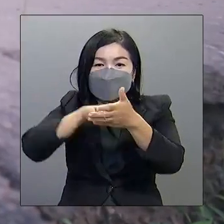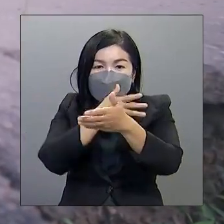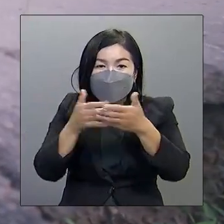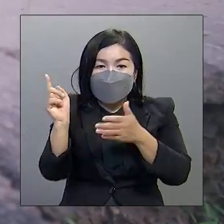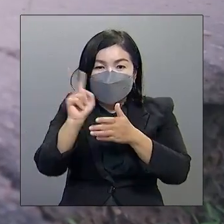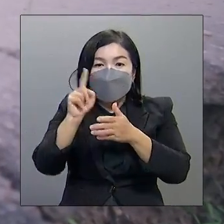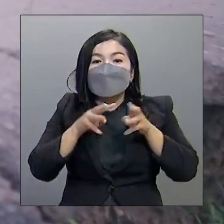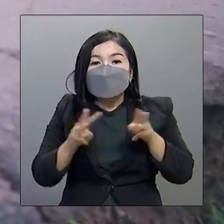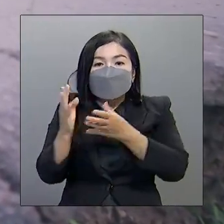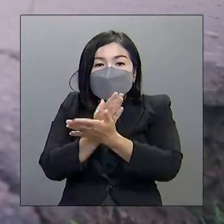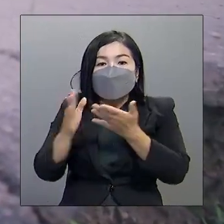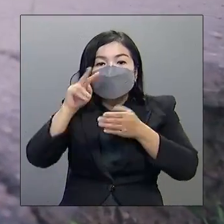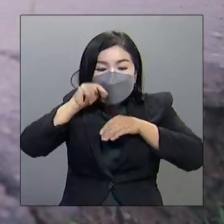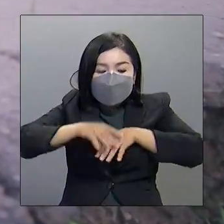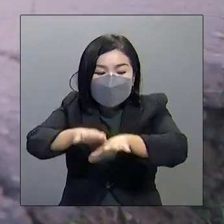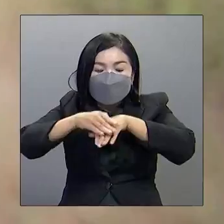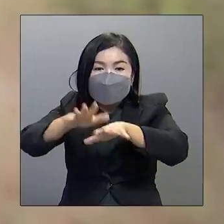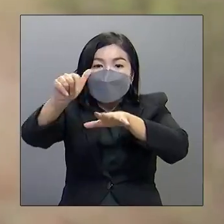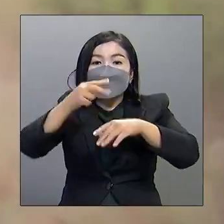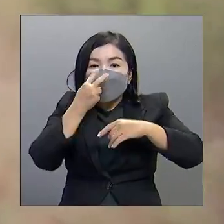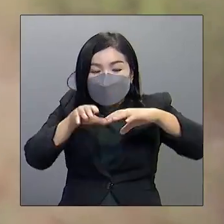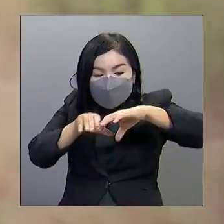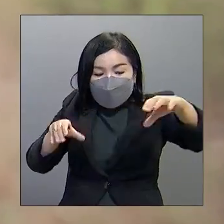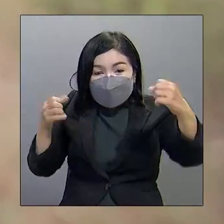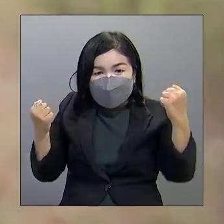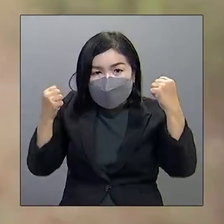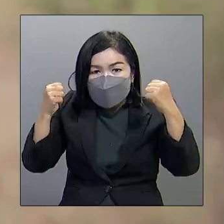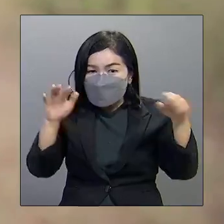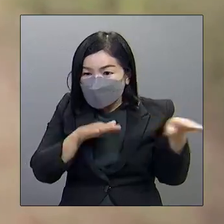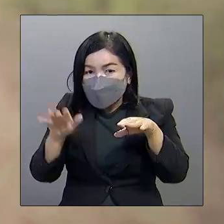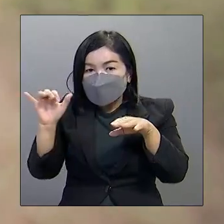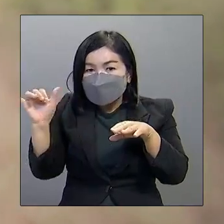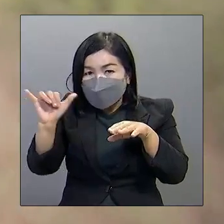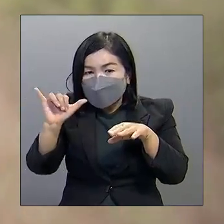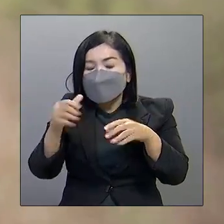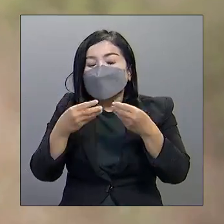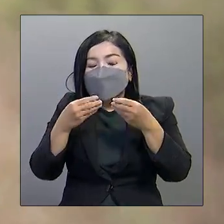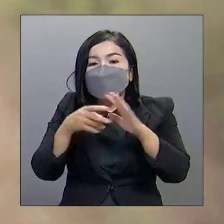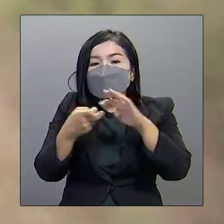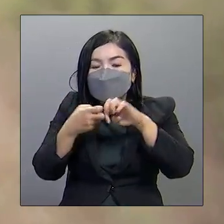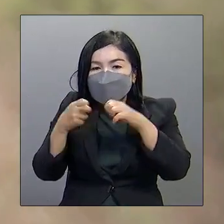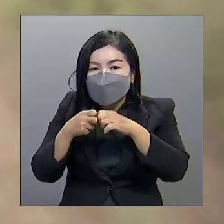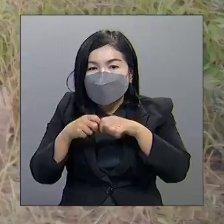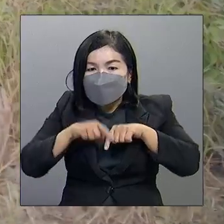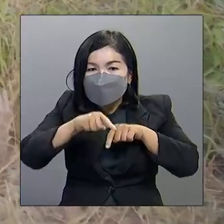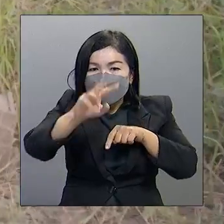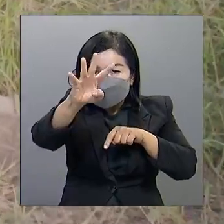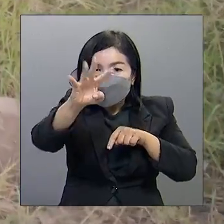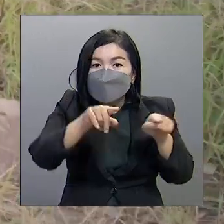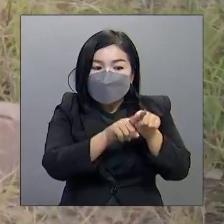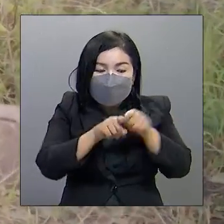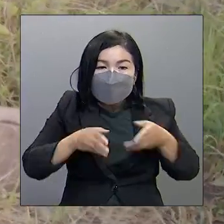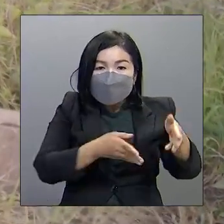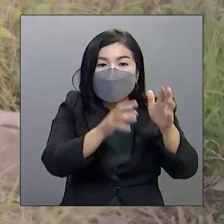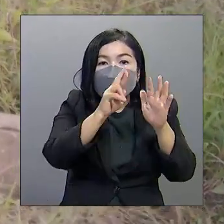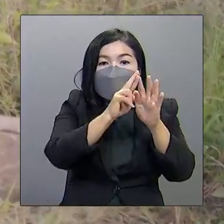ธช.เนี่ยให้สธช.เนี่ยมาสำรวจคันกั้นน้ำก็คือคลองฝั่งนี้เราพบ4จุด 4จุดครับ คลองฝั่งระพีพัฒน์แยกตกเราก็พบ4จุด ทันไหมฮะ